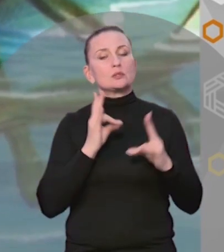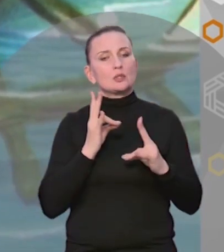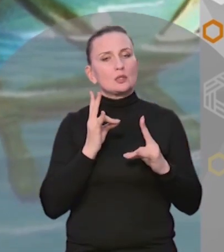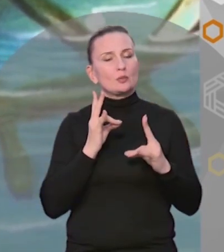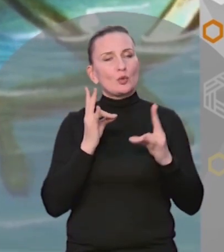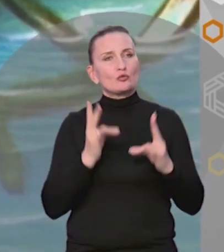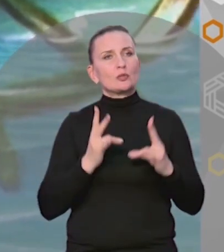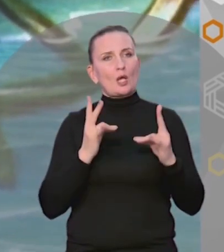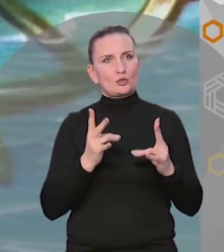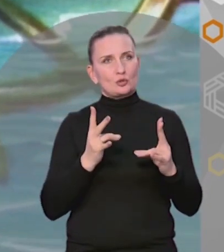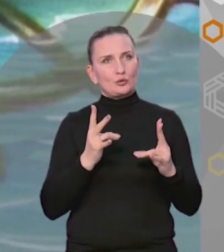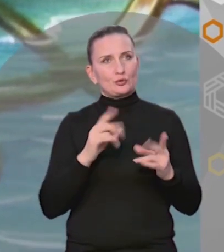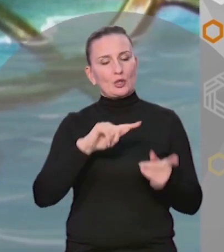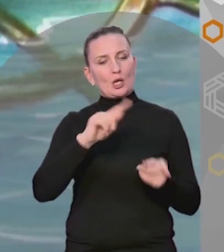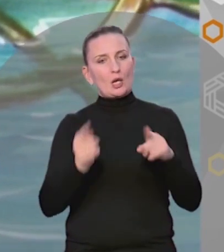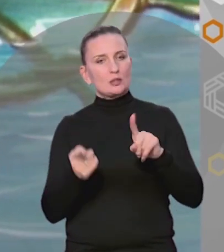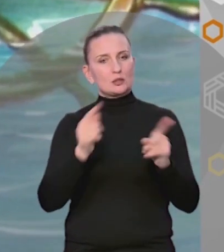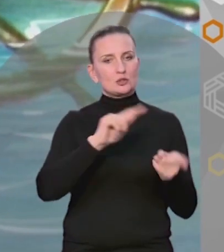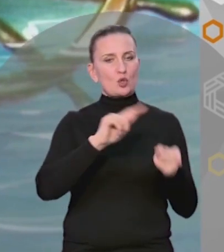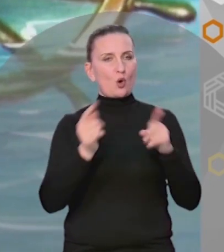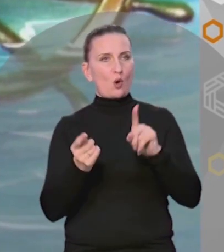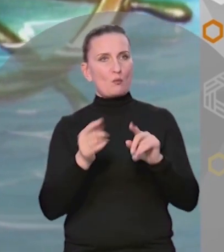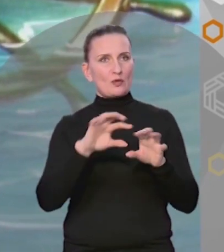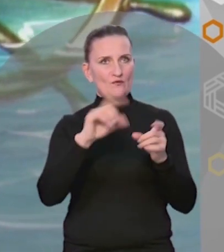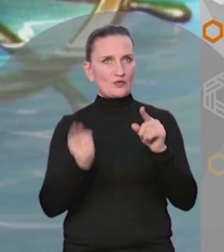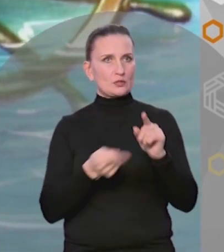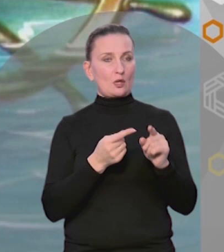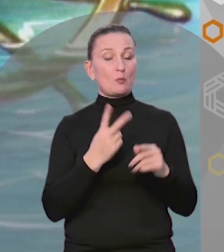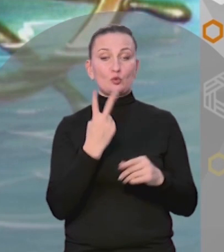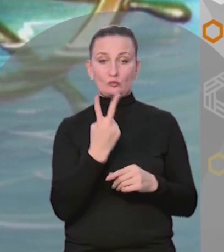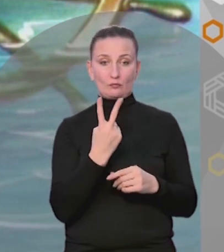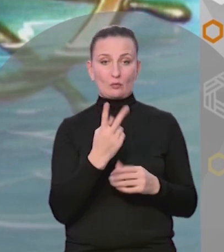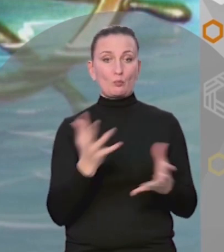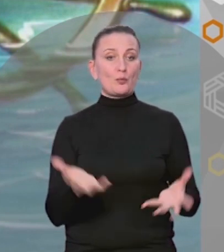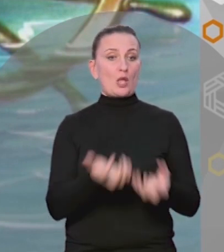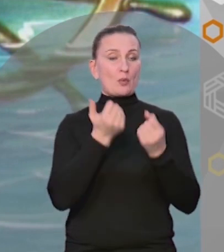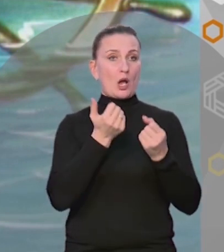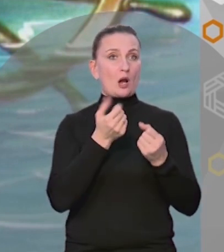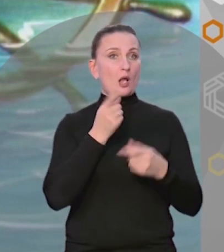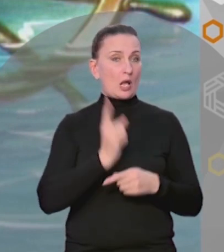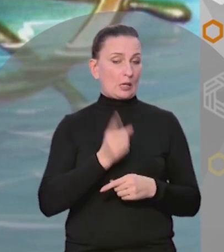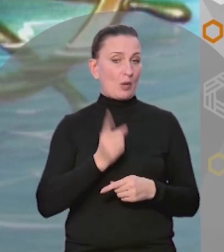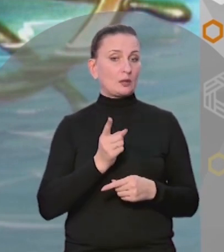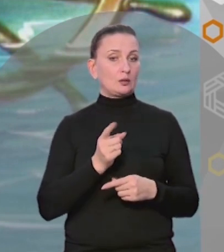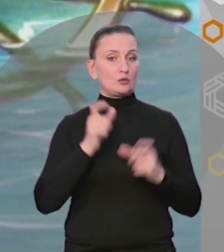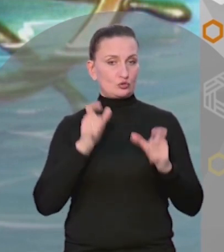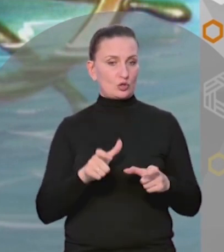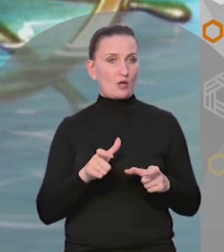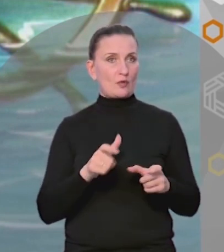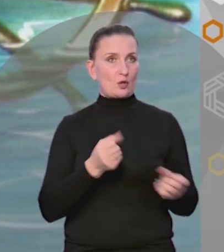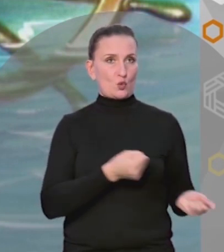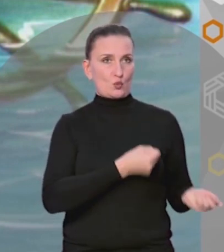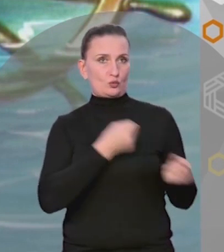поскрипывая и вертя в воде колесом. Потом их обоих подобрали рыбаки. Человек